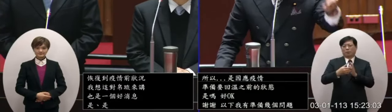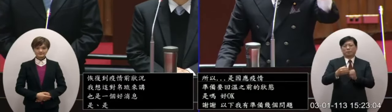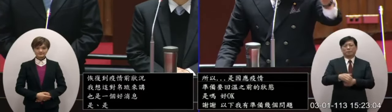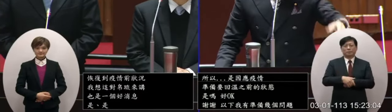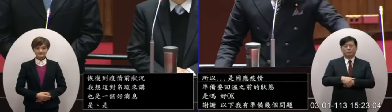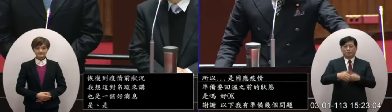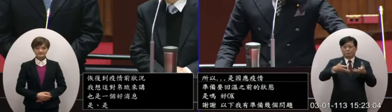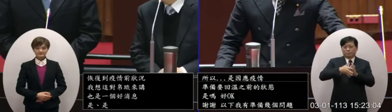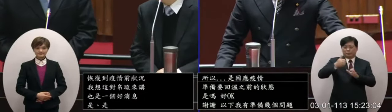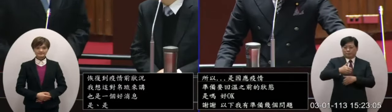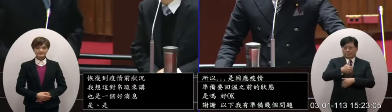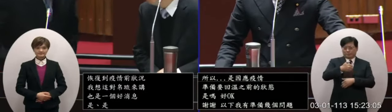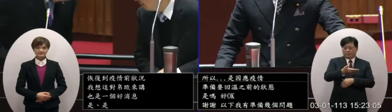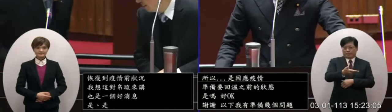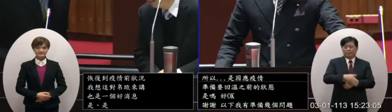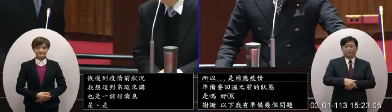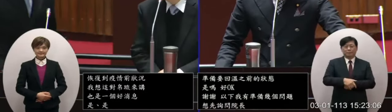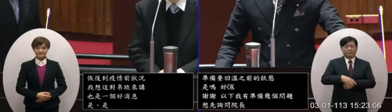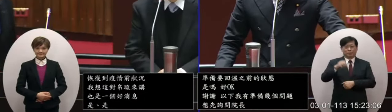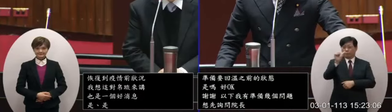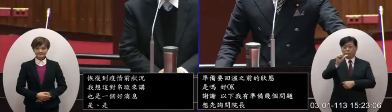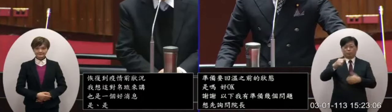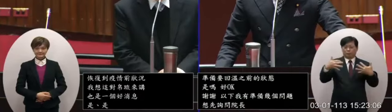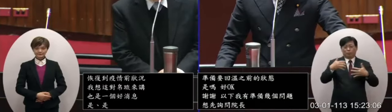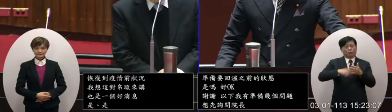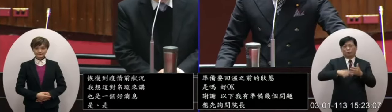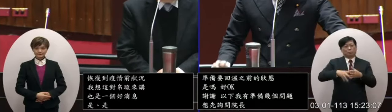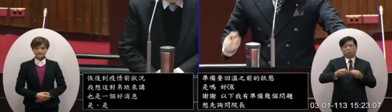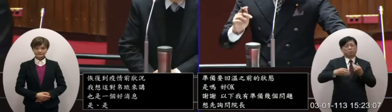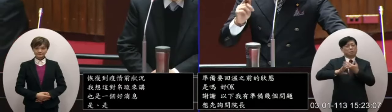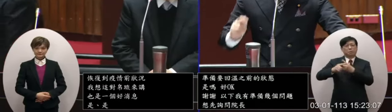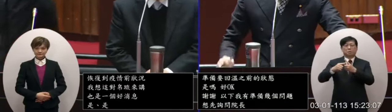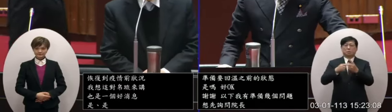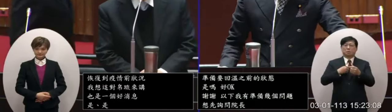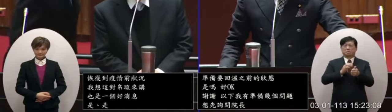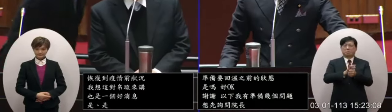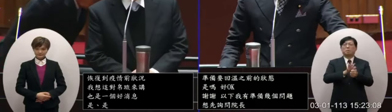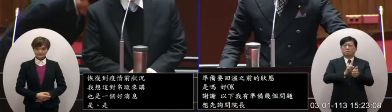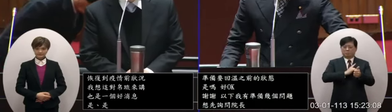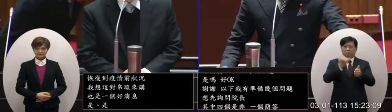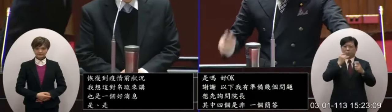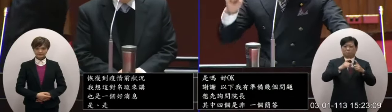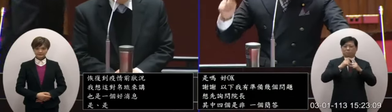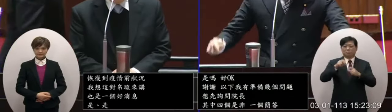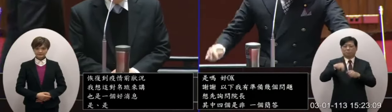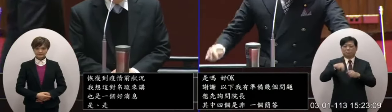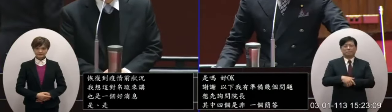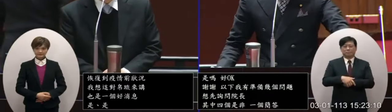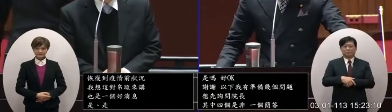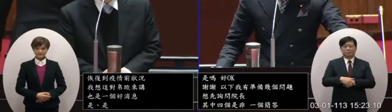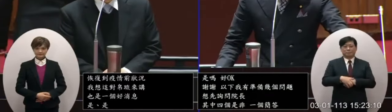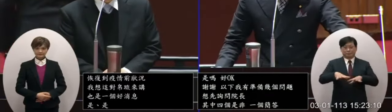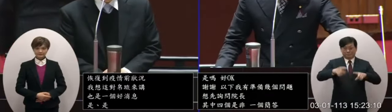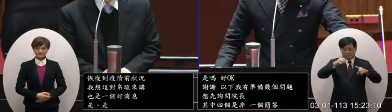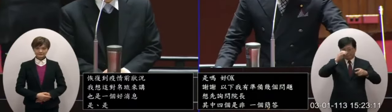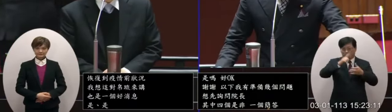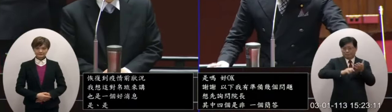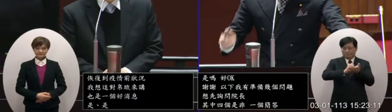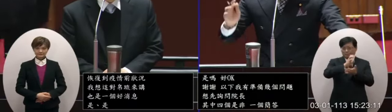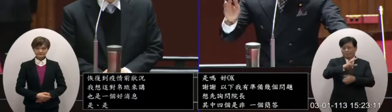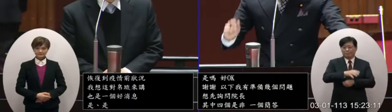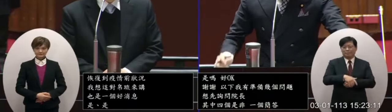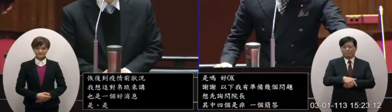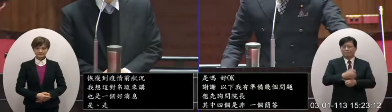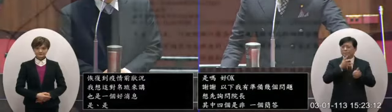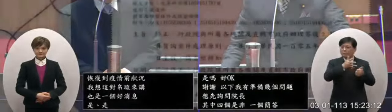了哈。部长，谢谢您，谢谢。这5题很简单，我想不需要靠其他人，院长就有办法自己来回答。那我们先来看一下 PowerPoint， 我